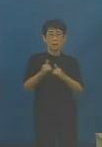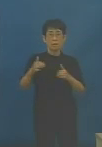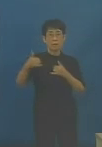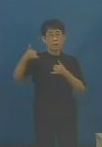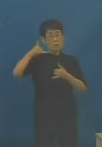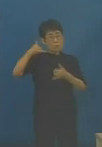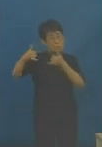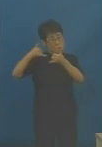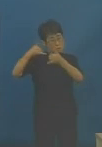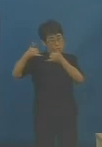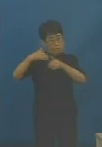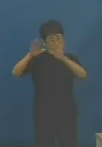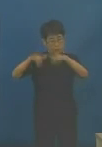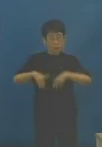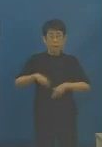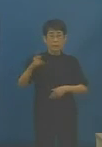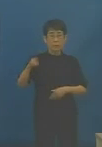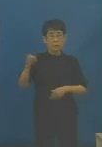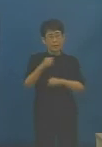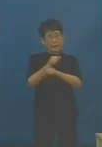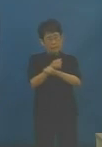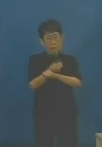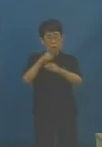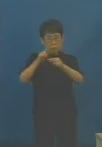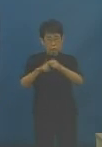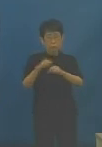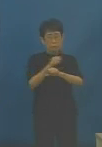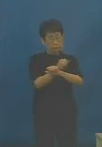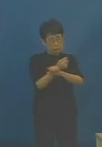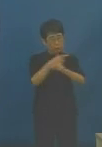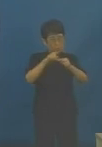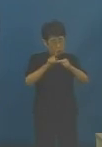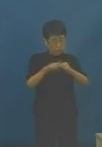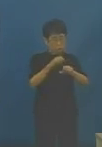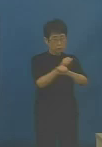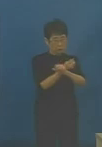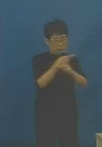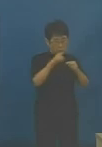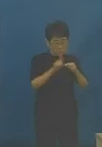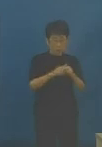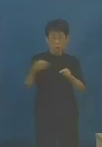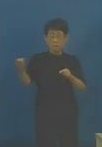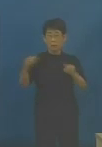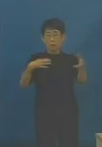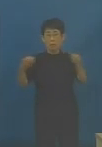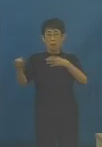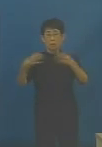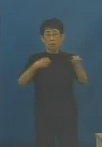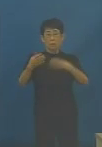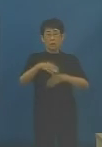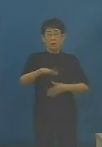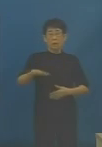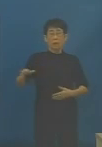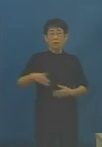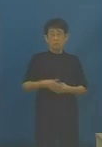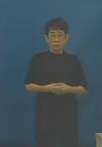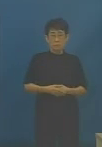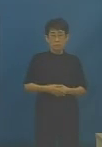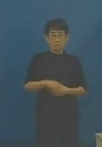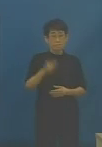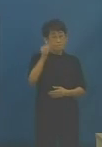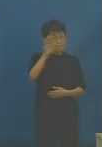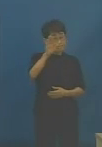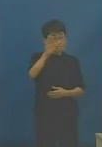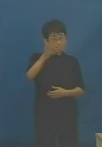して、近々公表したいというところもあります。まあ、ですから皆さんそれぞれの事情を抱え